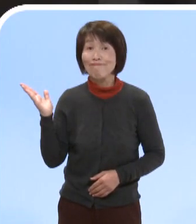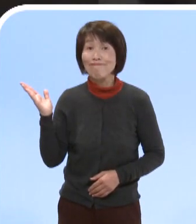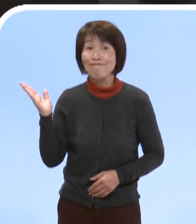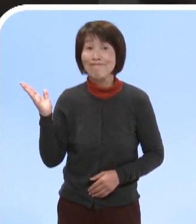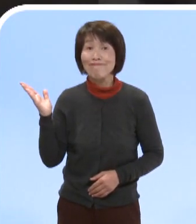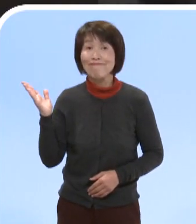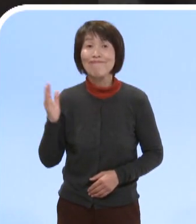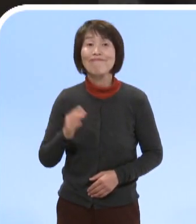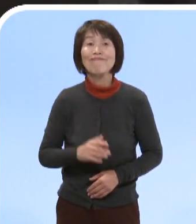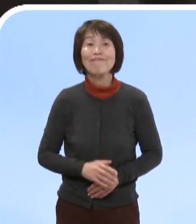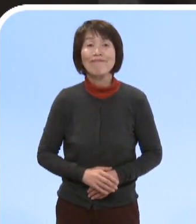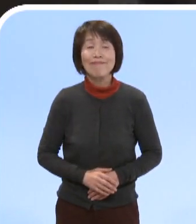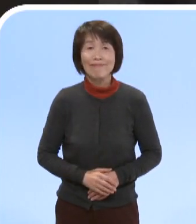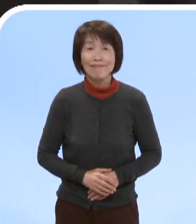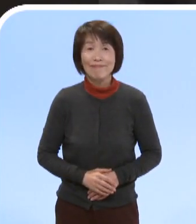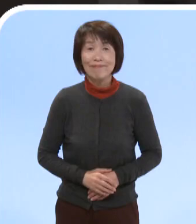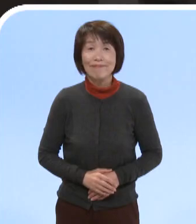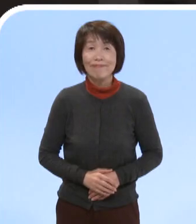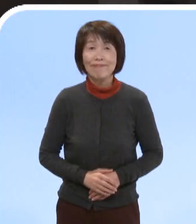バンク関西。